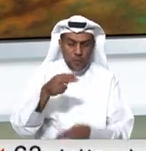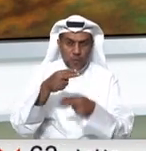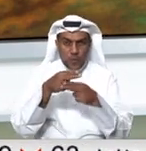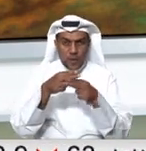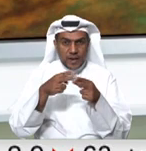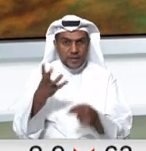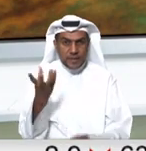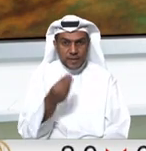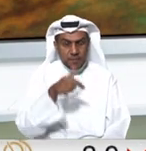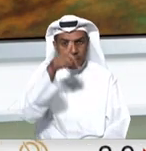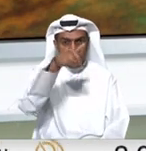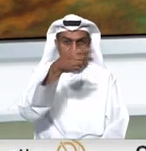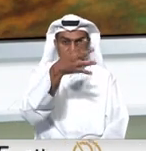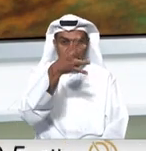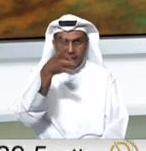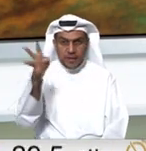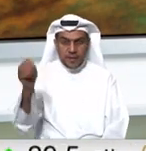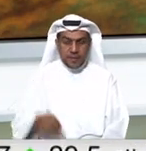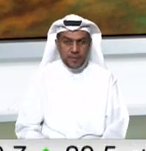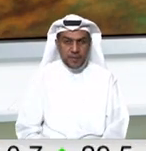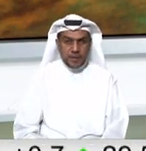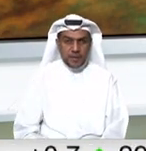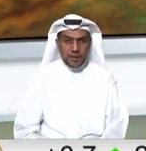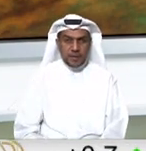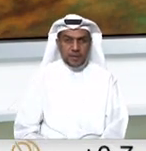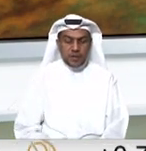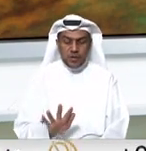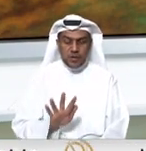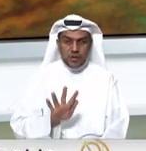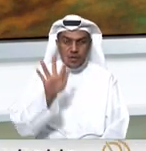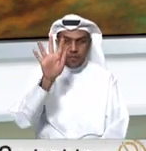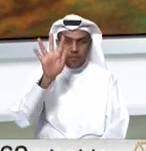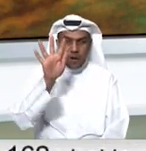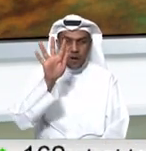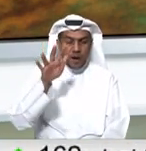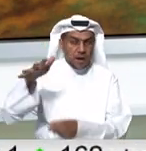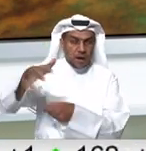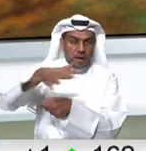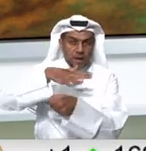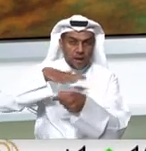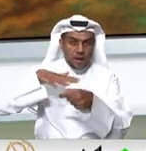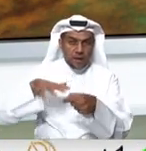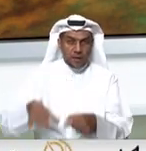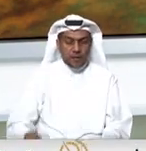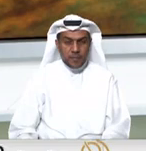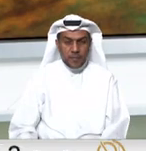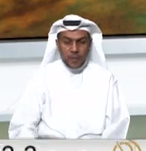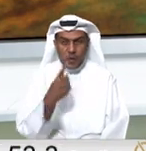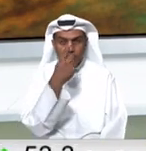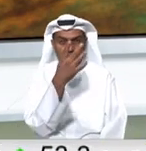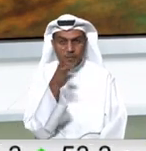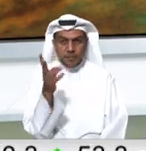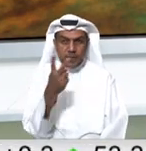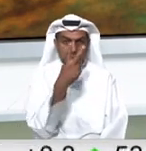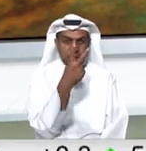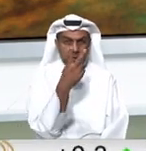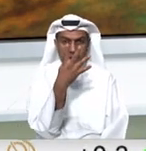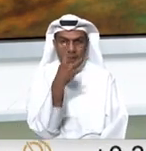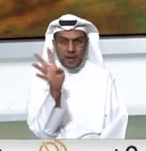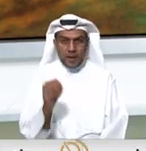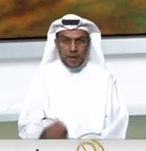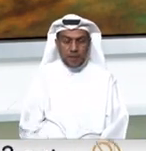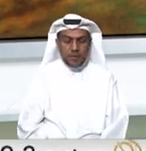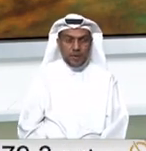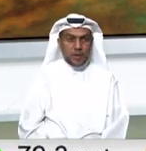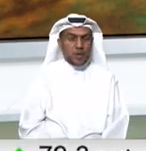قد تصل الى 46 درجه مئويه اما الجزر الشماليه ما بين واحد واربعين الى 42 درجه مئويه